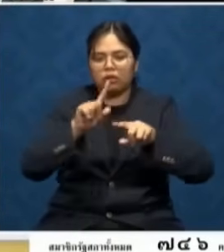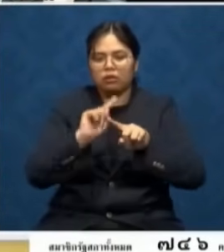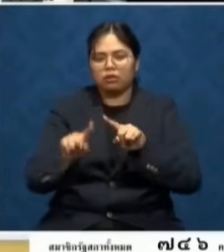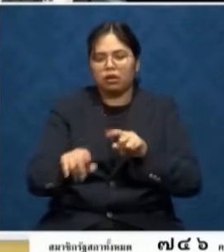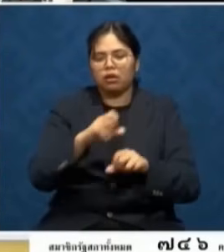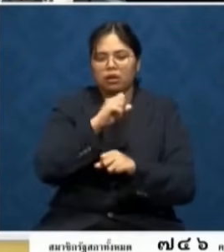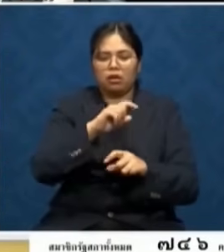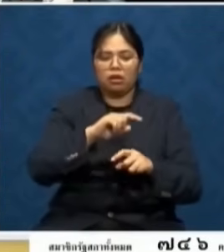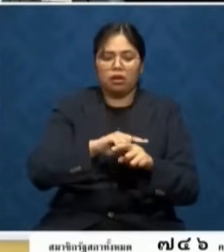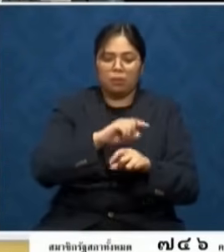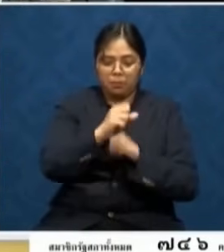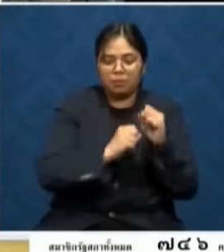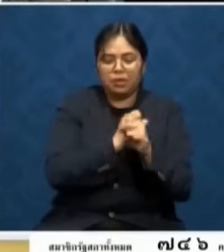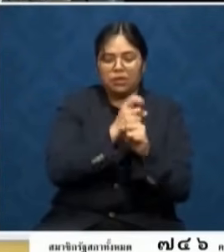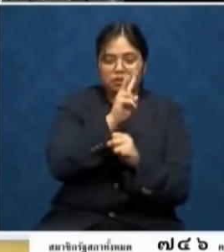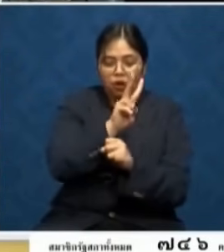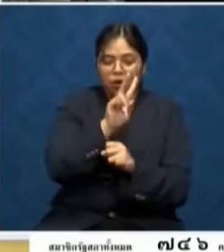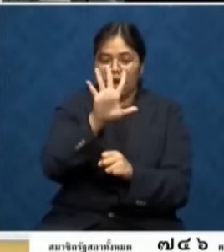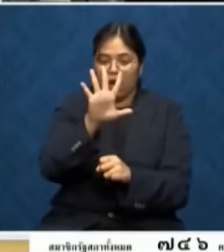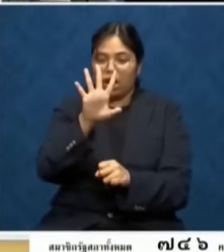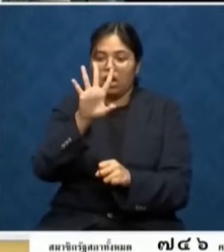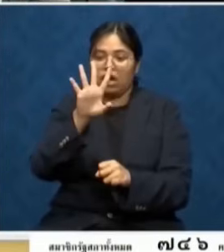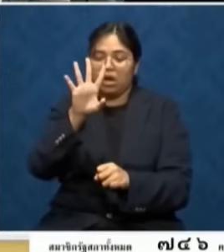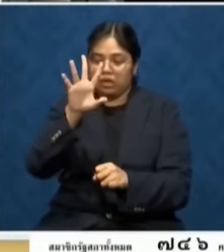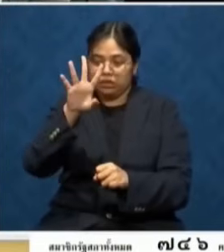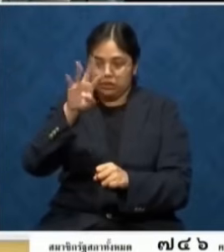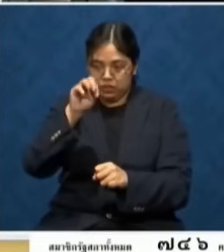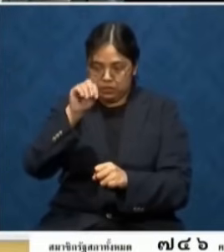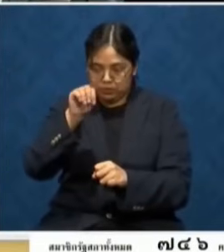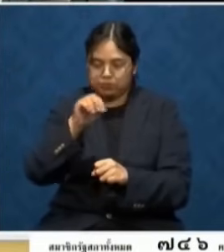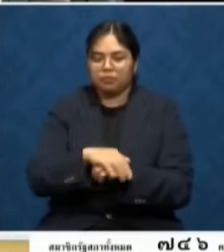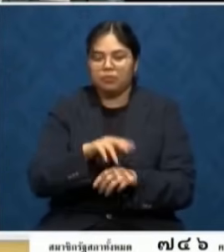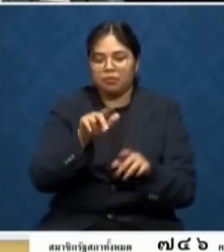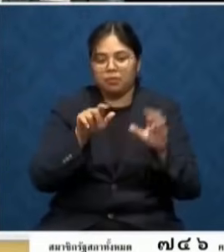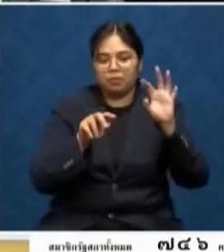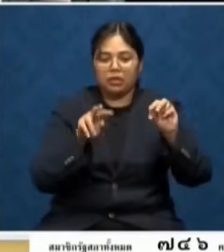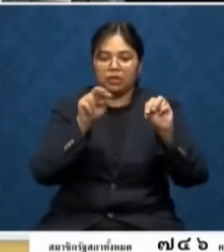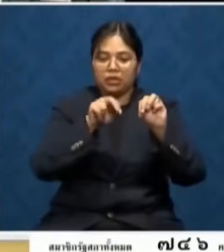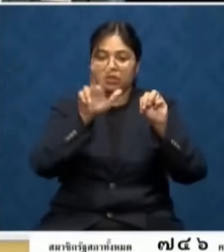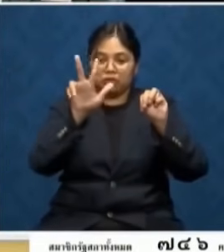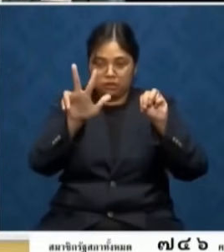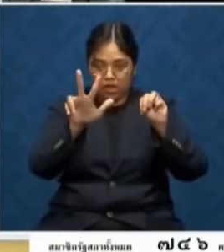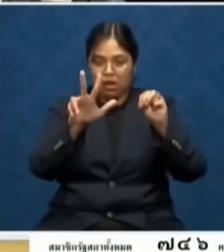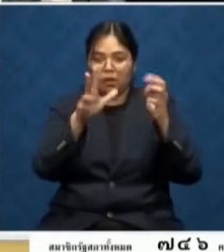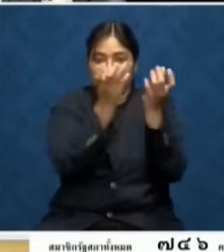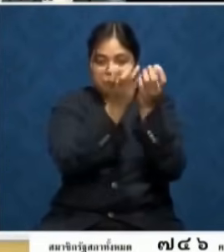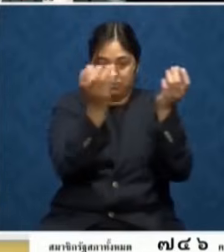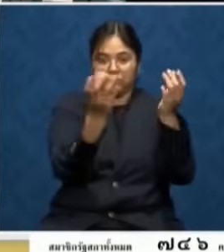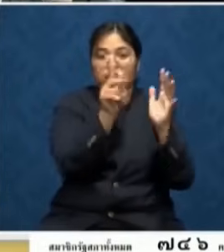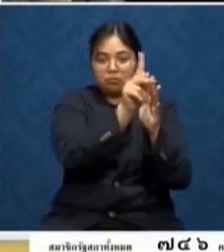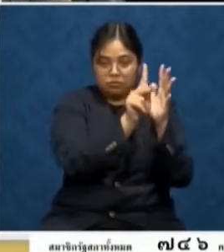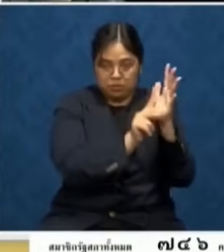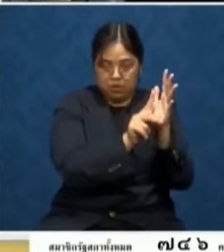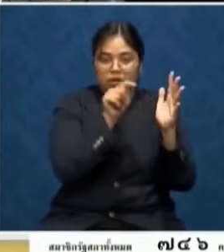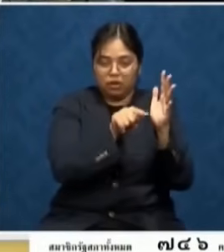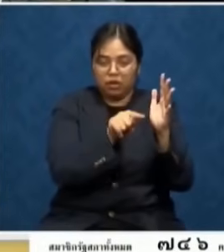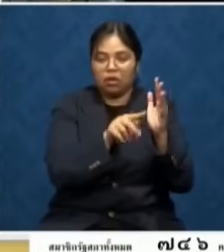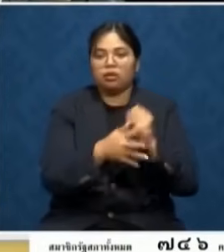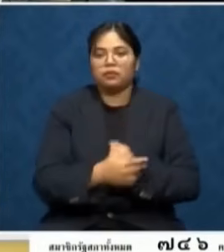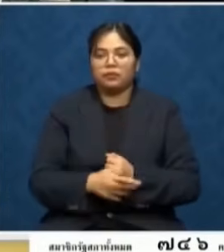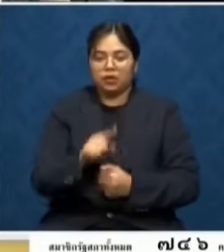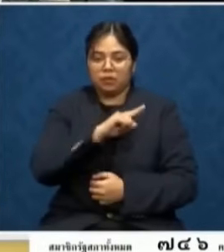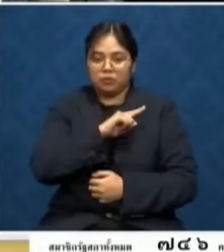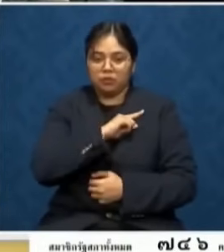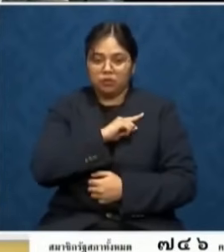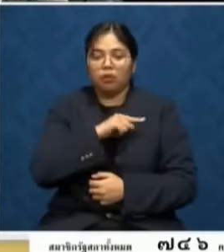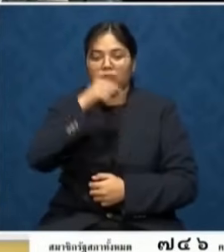ปี2540มาตรา3อำนาจอธิปไตยเป็นของปวงชนชาวไทยพระ